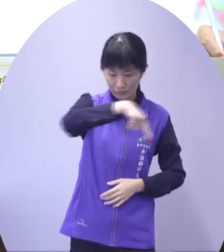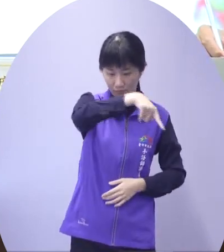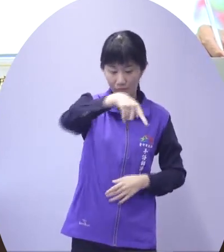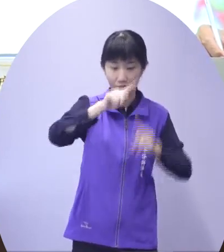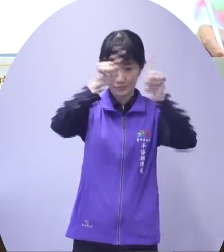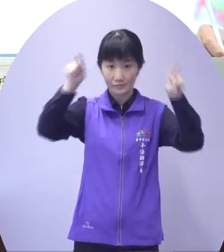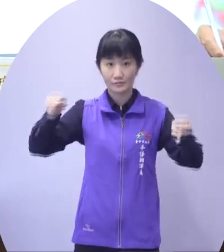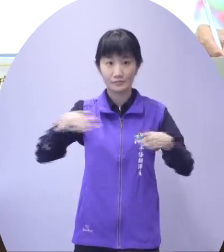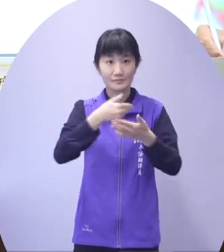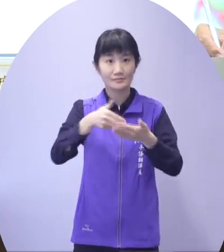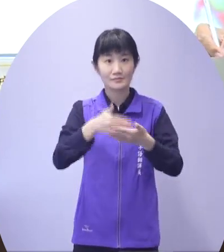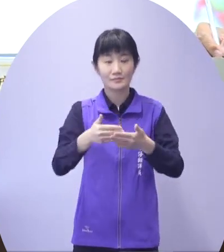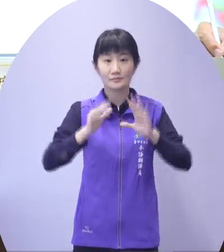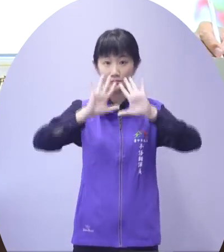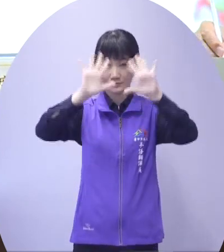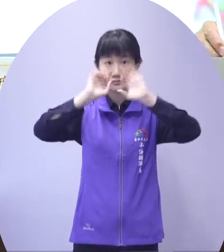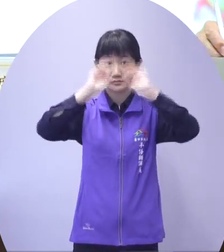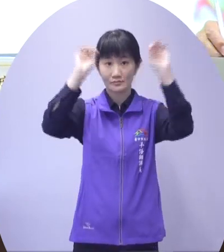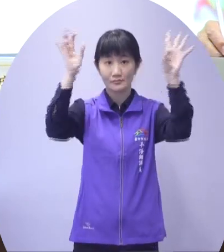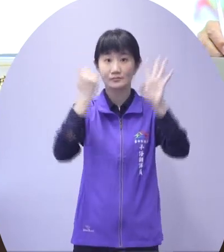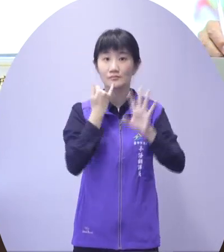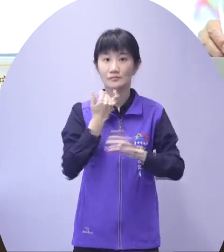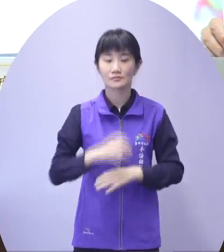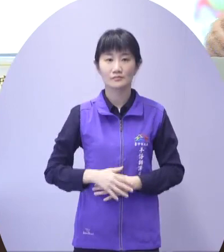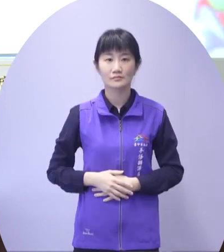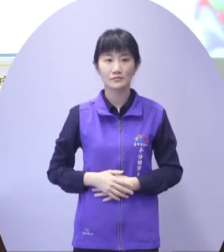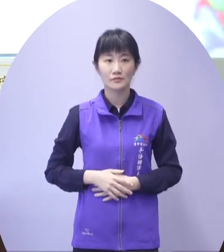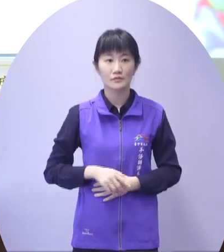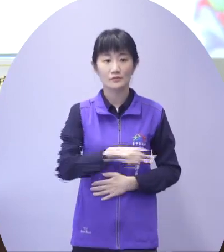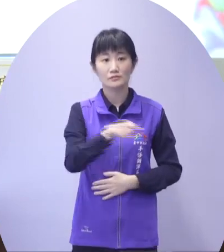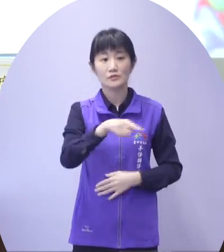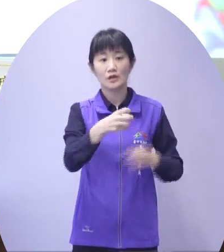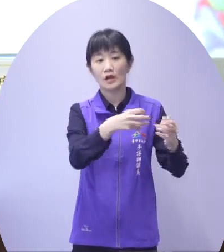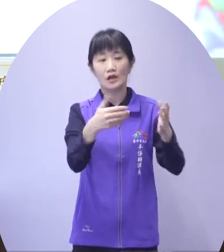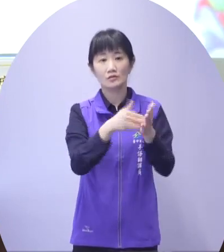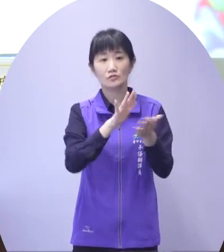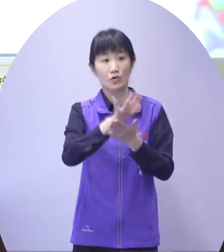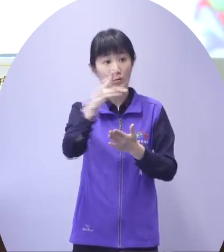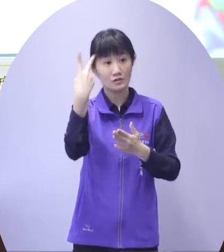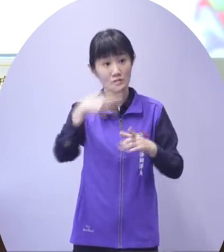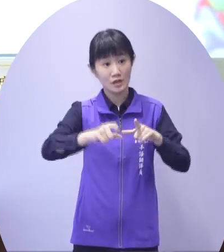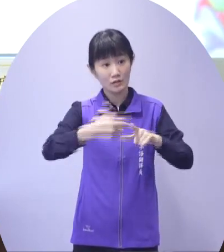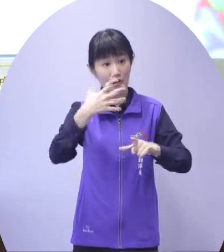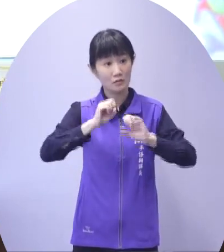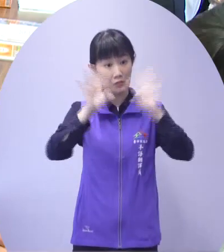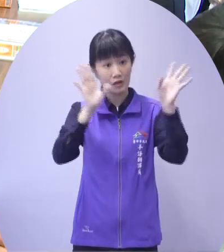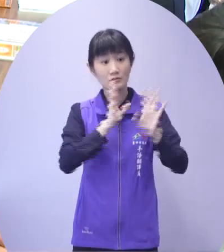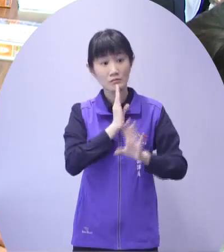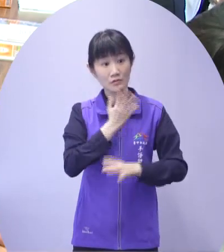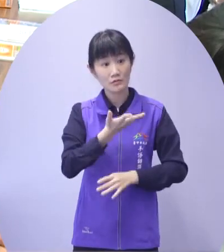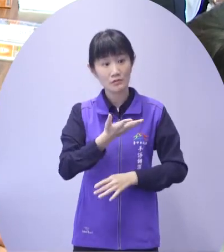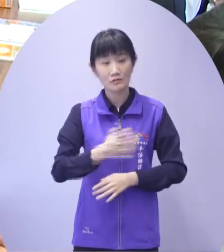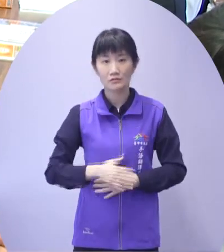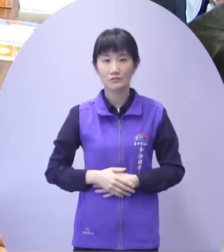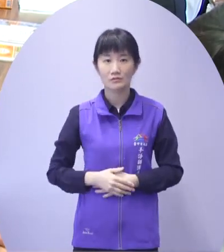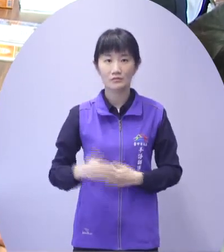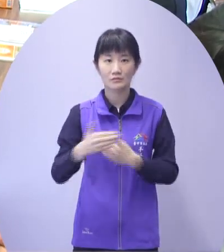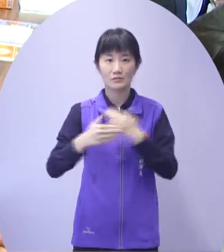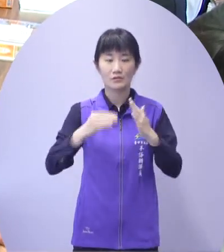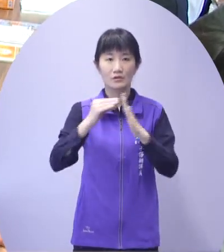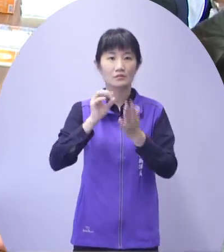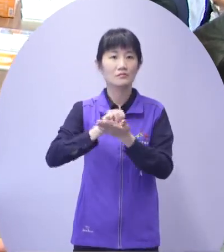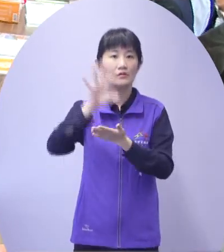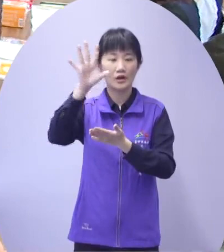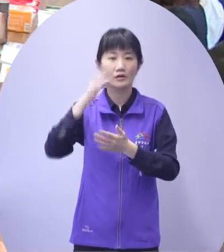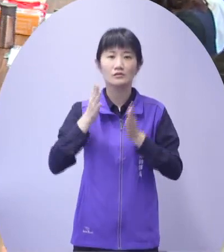详细资料吗？还是你们还要再讨论以后再来公布？好，交通局叶局长。 对，交通局报告。针